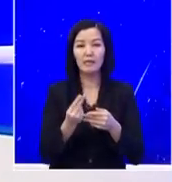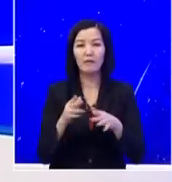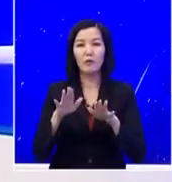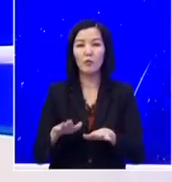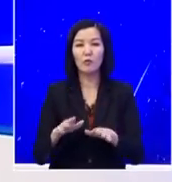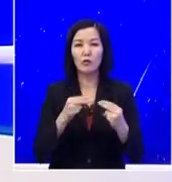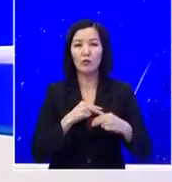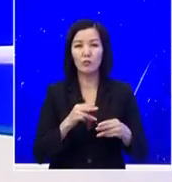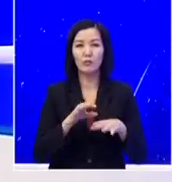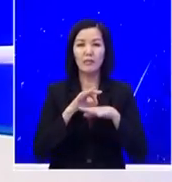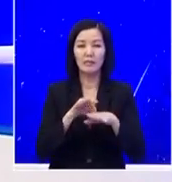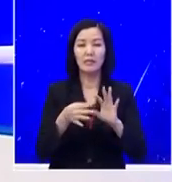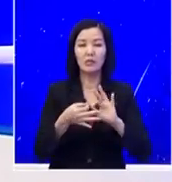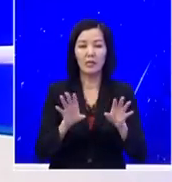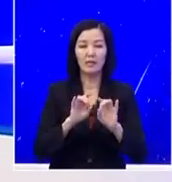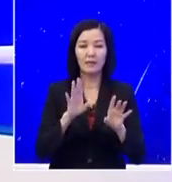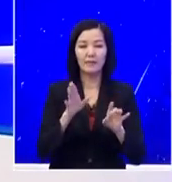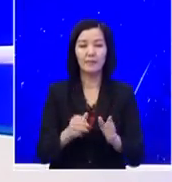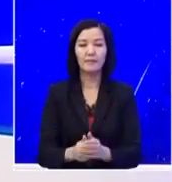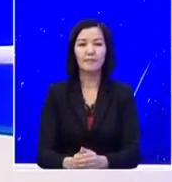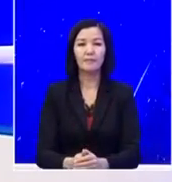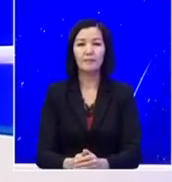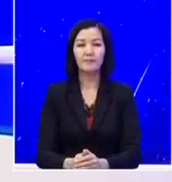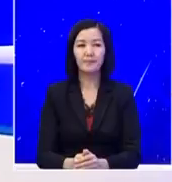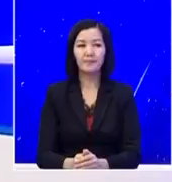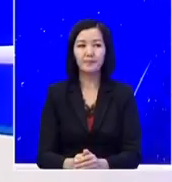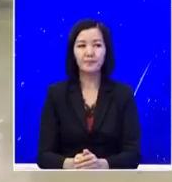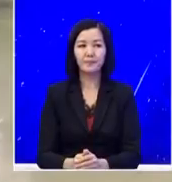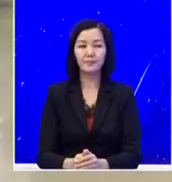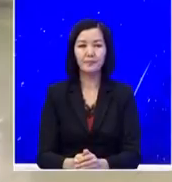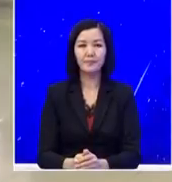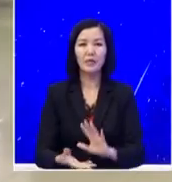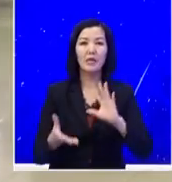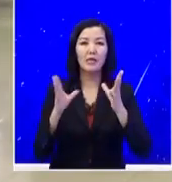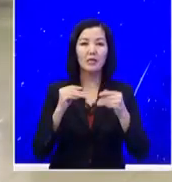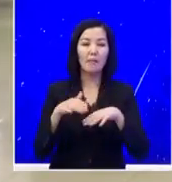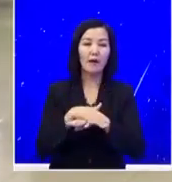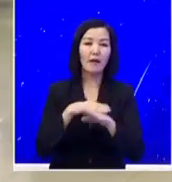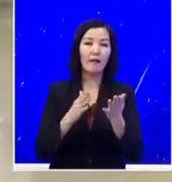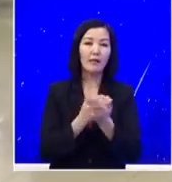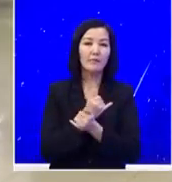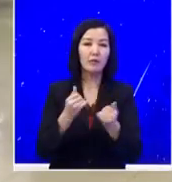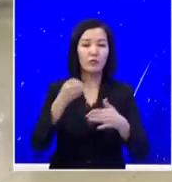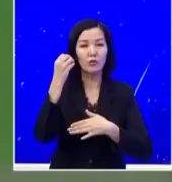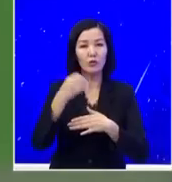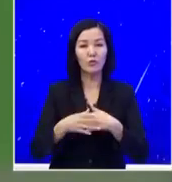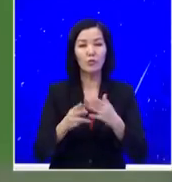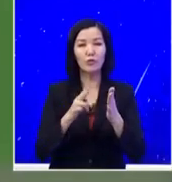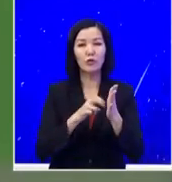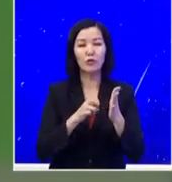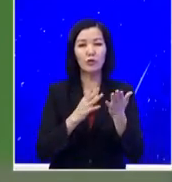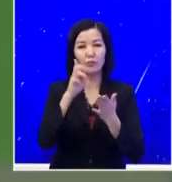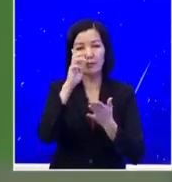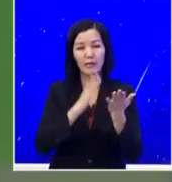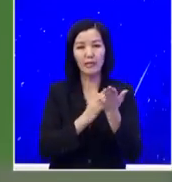жұмыс істейді. Толықтырып тілші бейне материалынан өлейік. Жалпы халыққа қызмет көрсету орталығында 700-ден аса